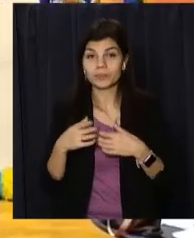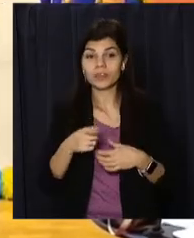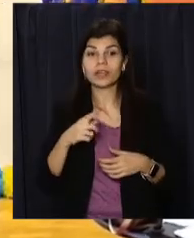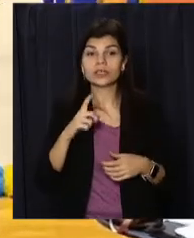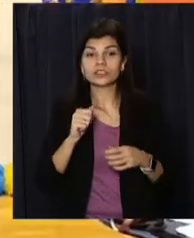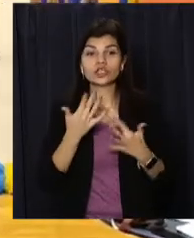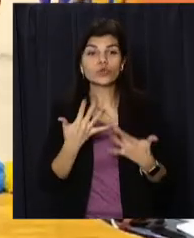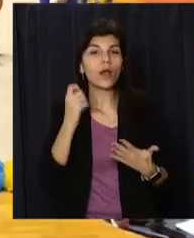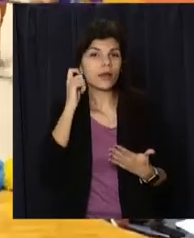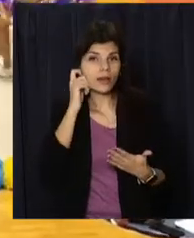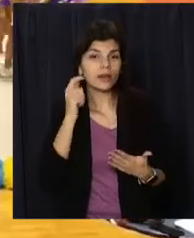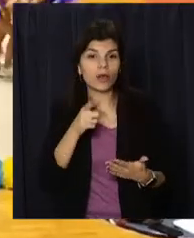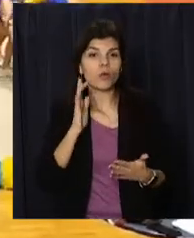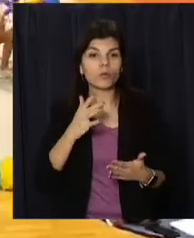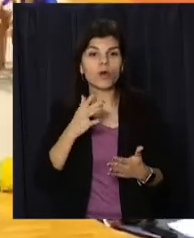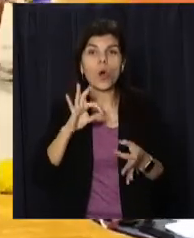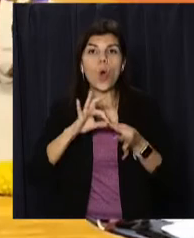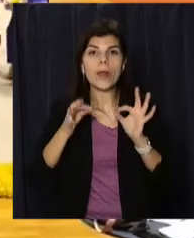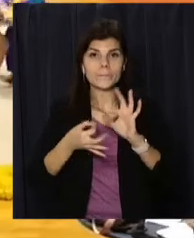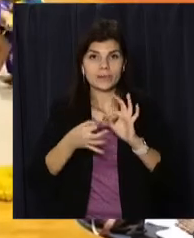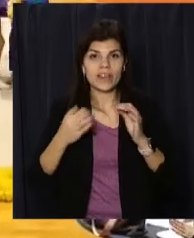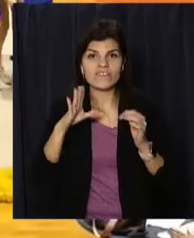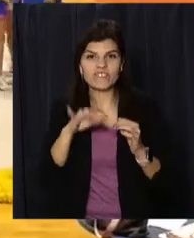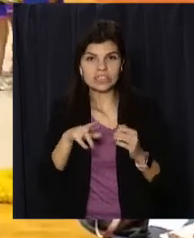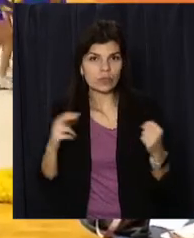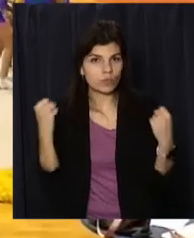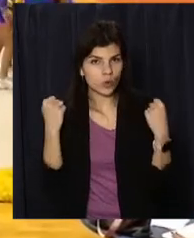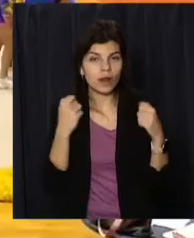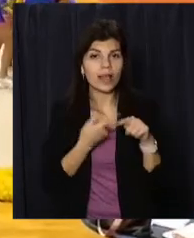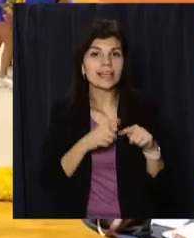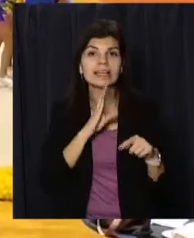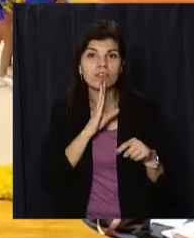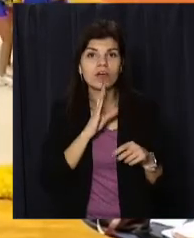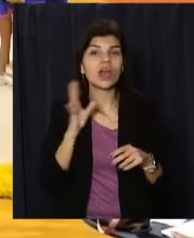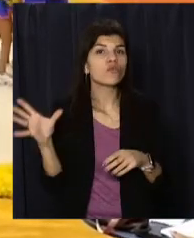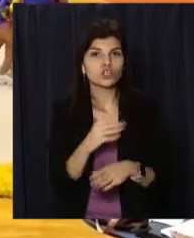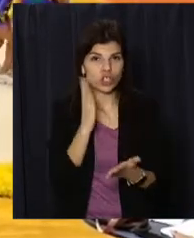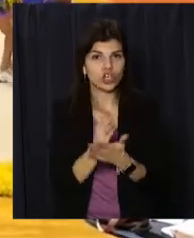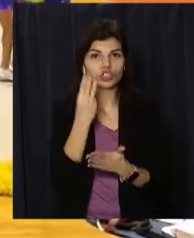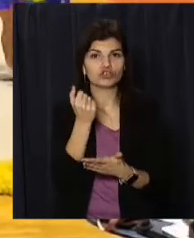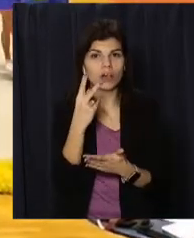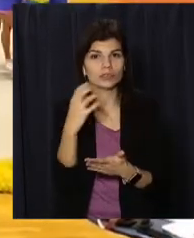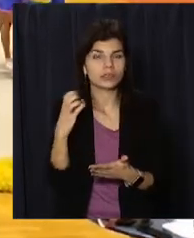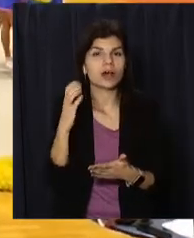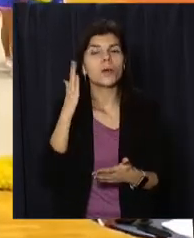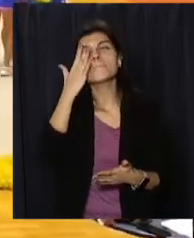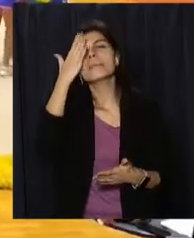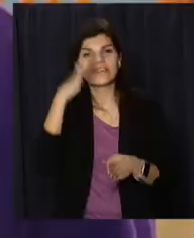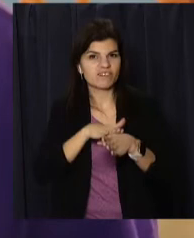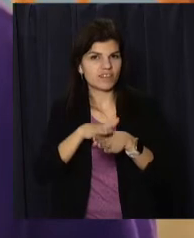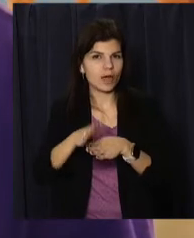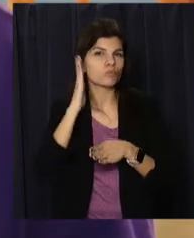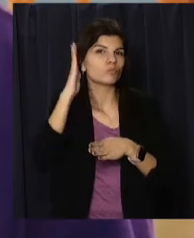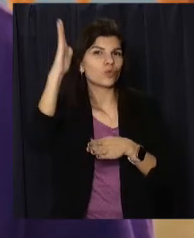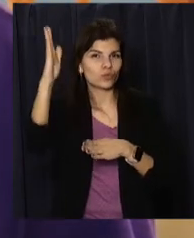черлідинг офіційно стане олімпійським видом спорту. Тому ці дніпровські дівчата мають усі шанси здійснити свою мрію. То